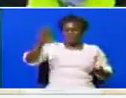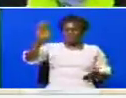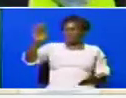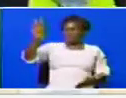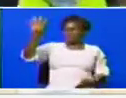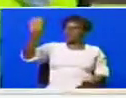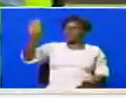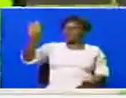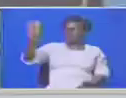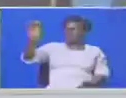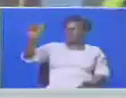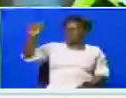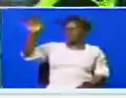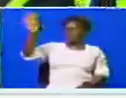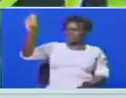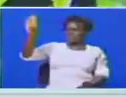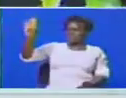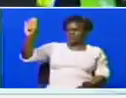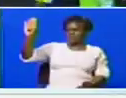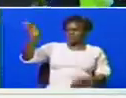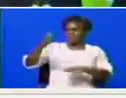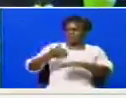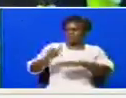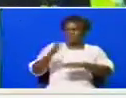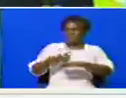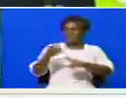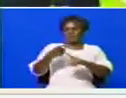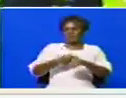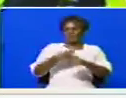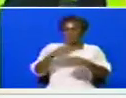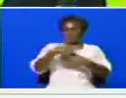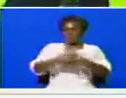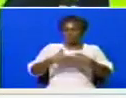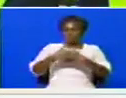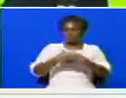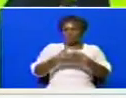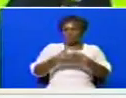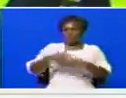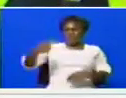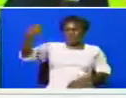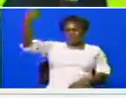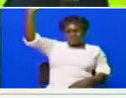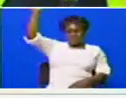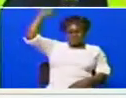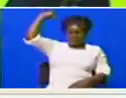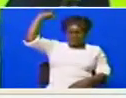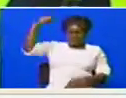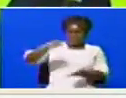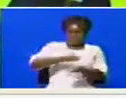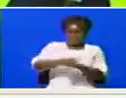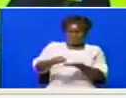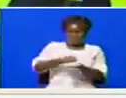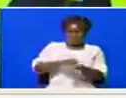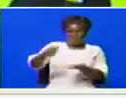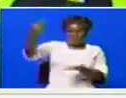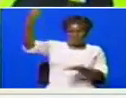ba, alafu zile fomu watazituma kutoka kwenye tarakilishi zao hadi kule nyuma kwenye ule mtambo wa kupiga chapa. Alafu